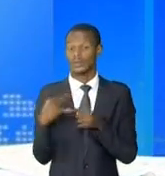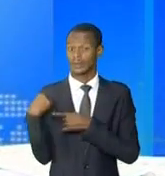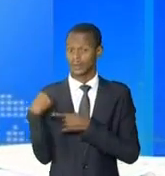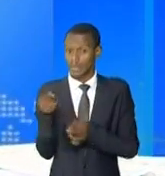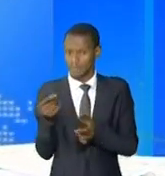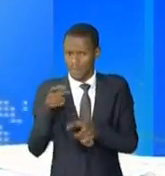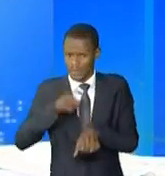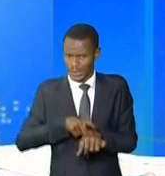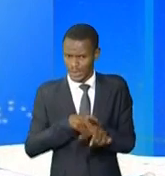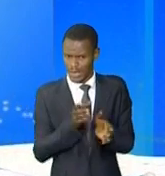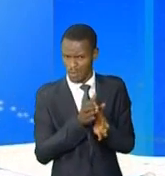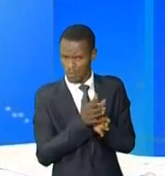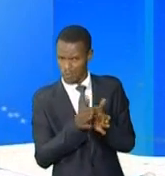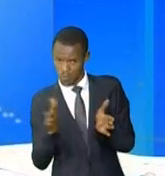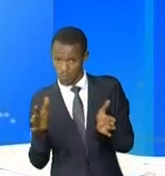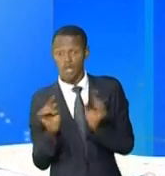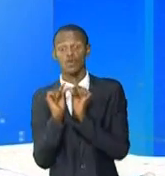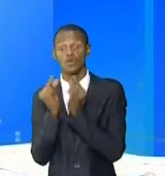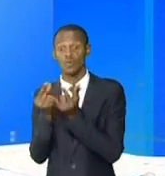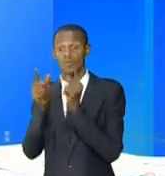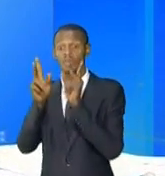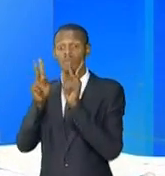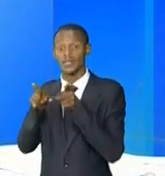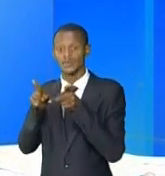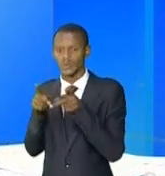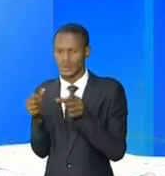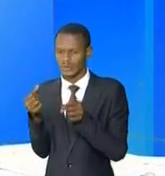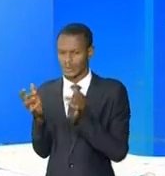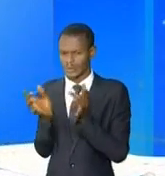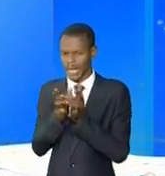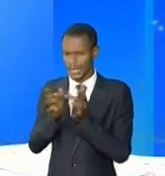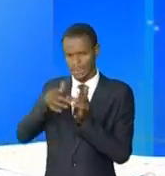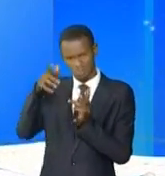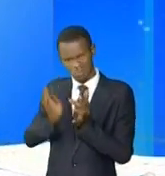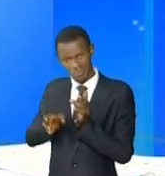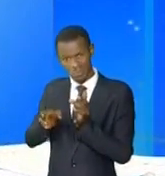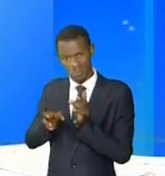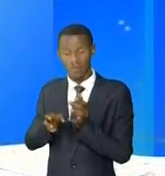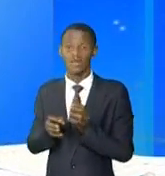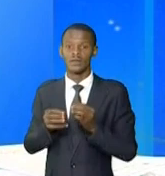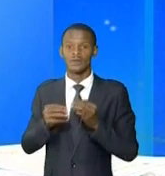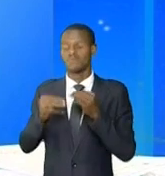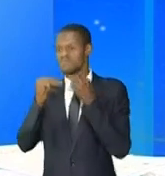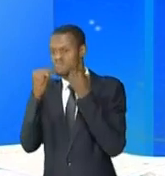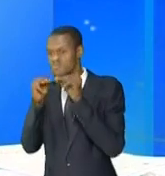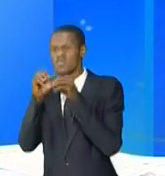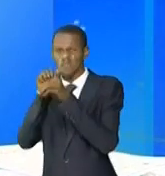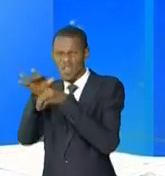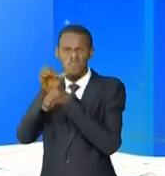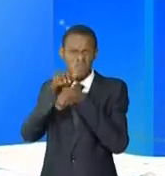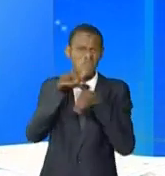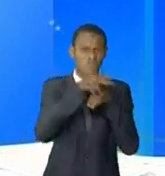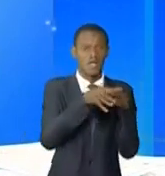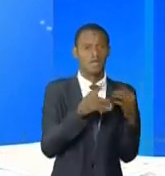en réseau et vraisemblablement proches des milieux judiciaires s'emploient activement